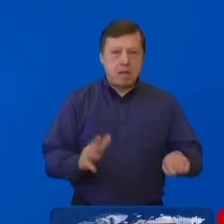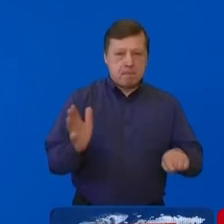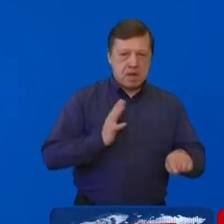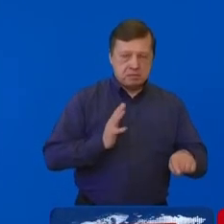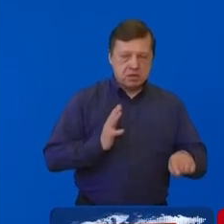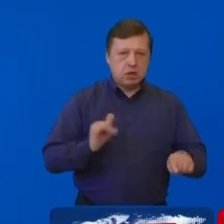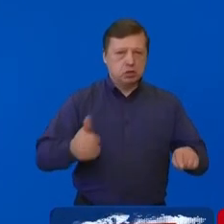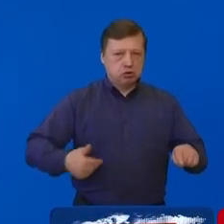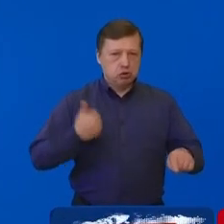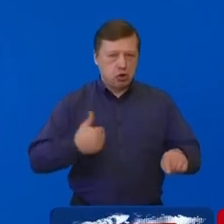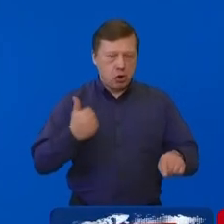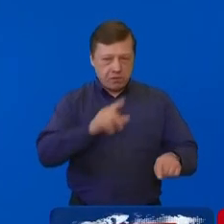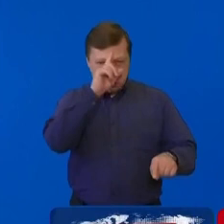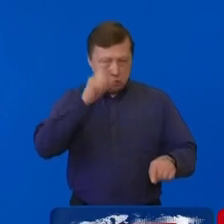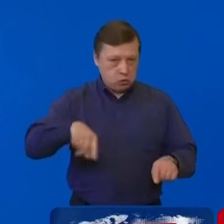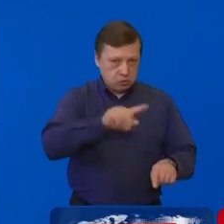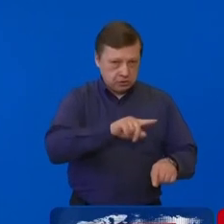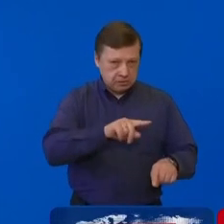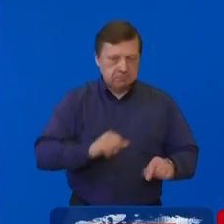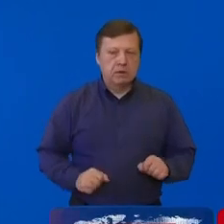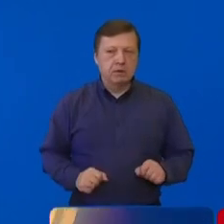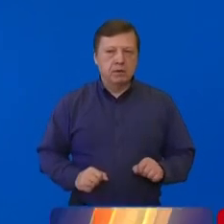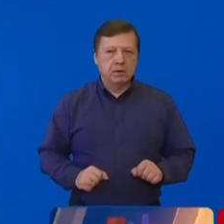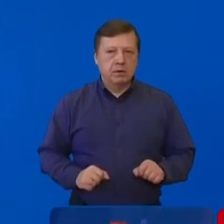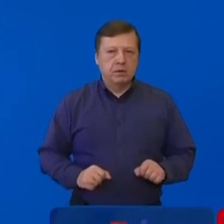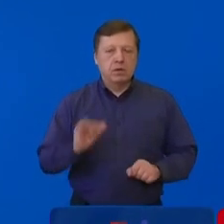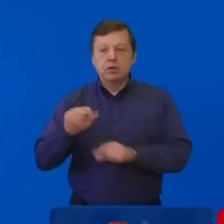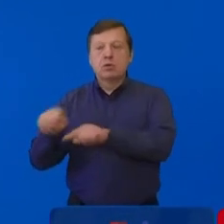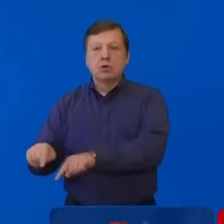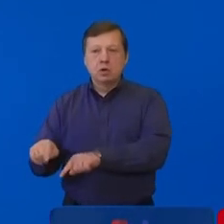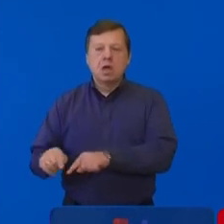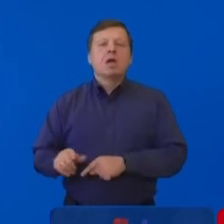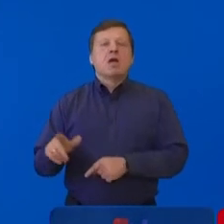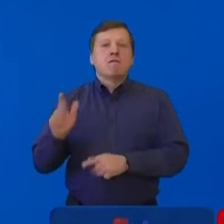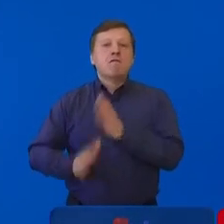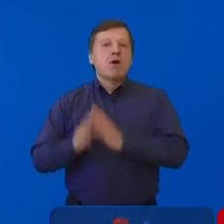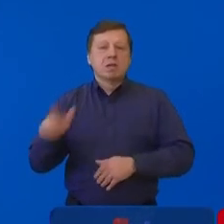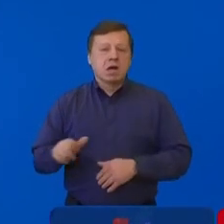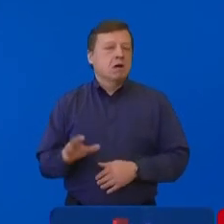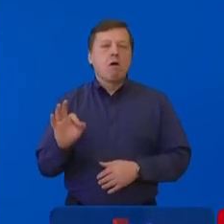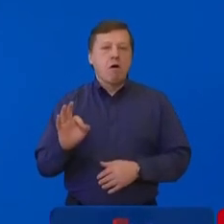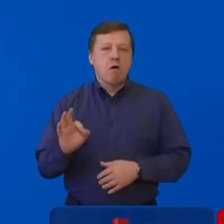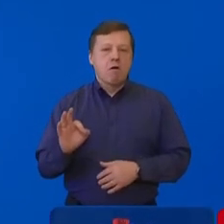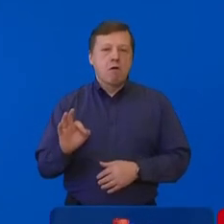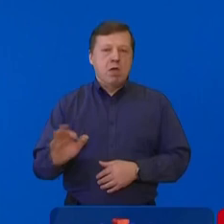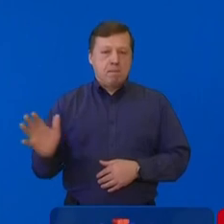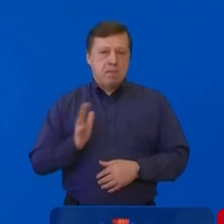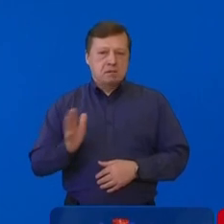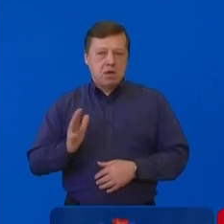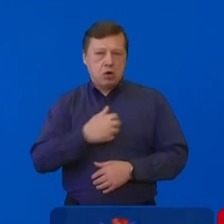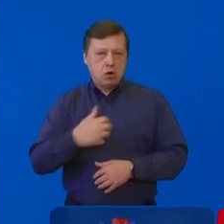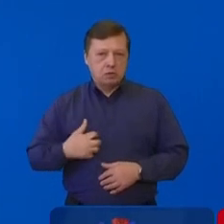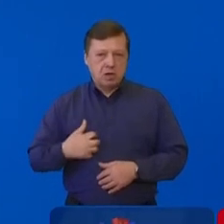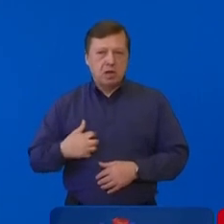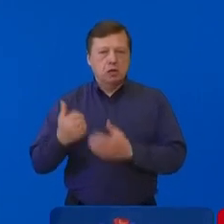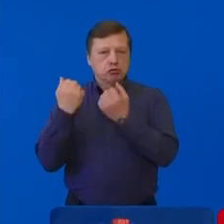zdrowia publicznego, o bezpieczeństwo zdrowia Polaków i wojna o bezpieczeństwo gospodarcze. Wojna o utrzymanie